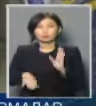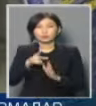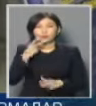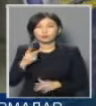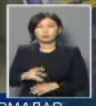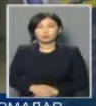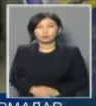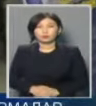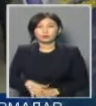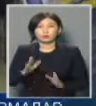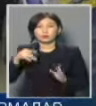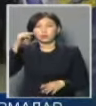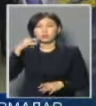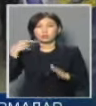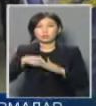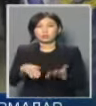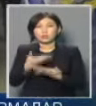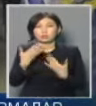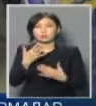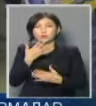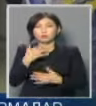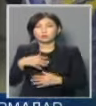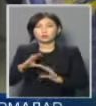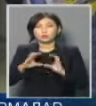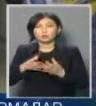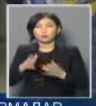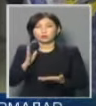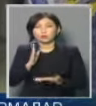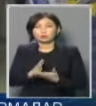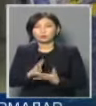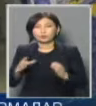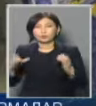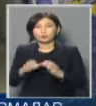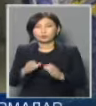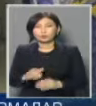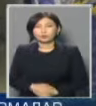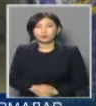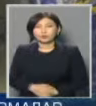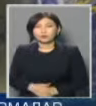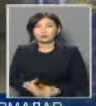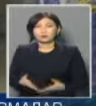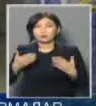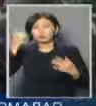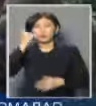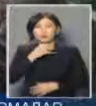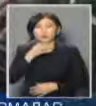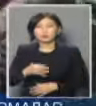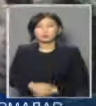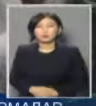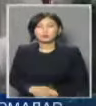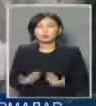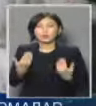көріне берсін. Тек қана Қазақстанның ішінде емес, шетелде дүние жүзін жаулап алатындай топ. Сондықтан үлкен алғысымызды айтамыз.